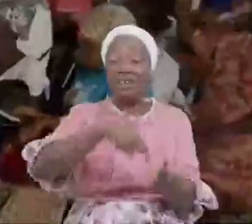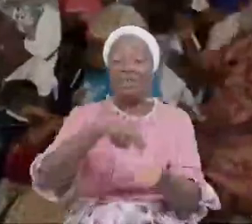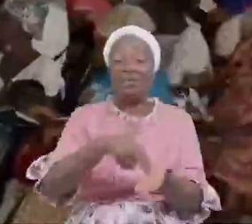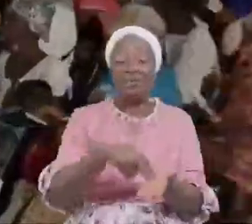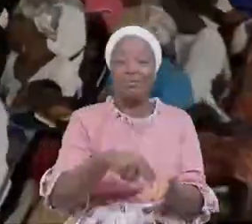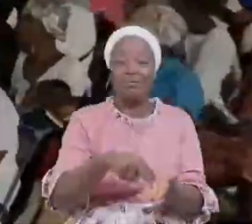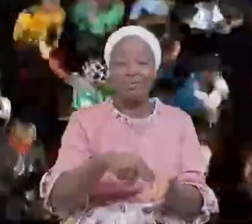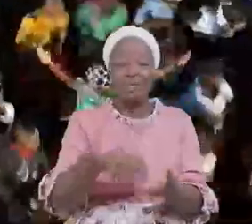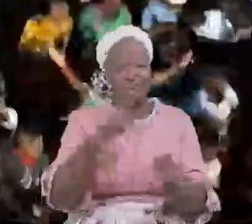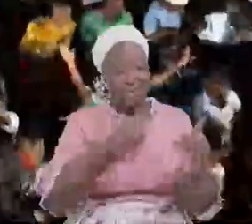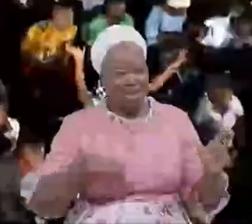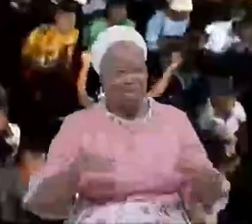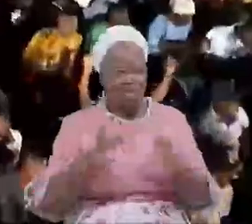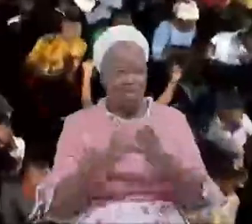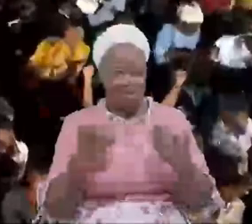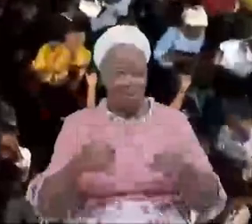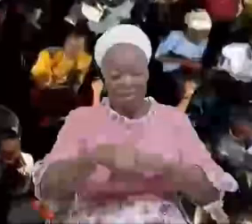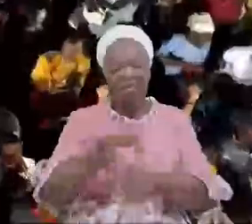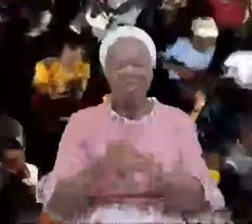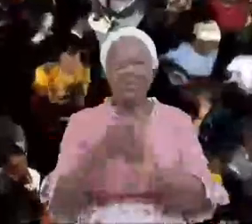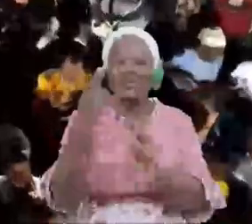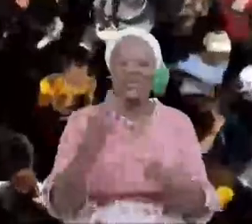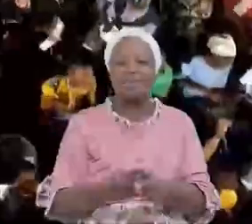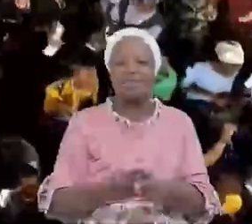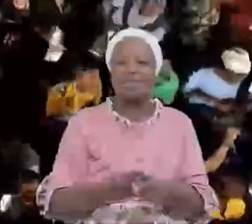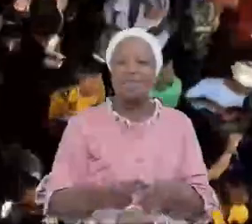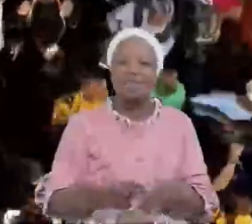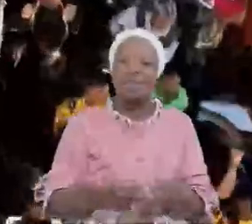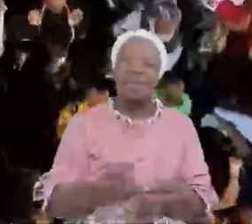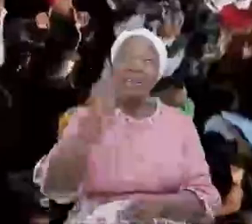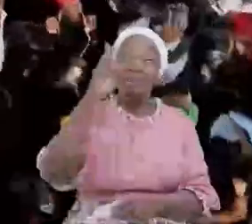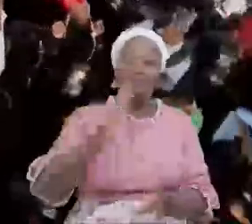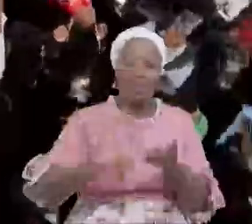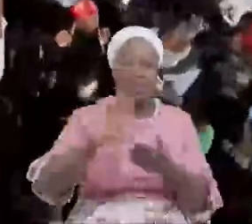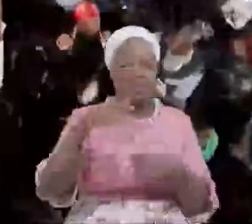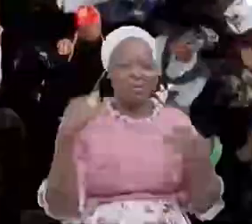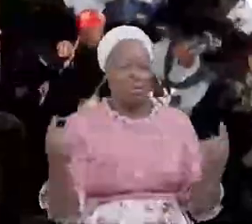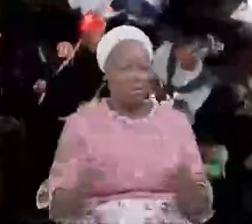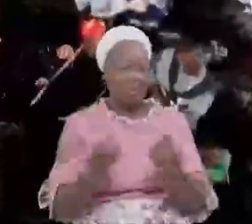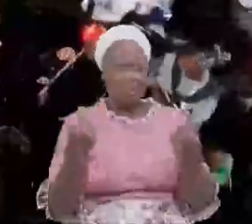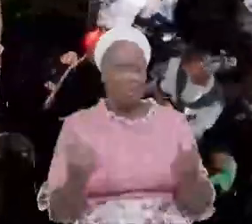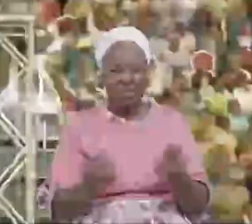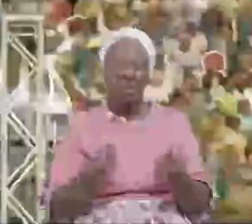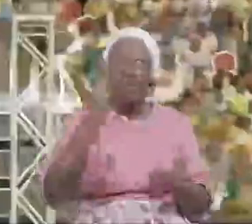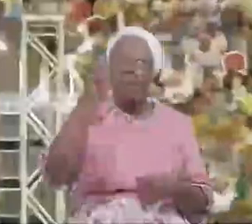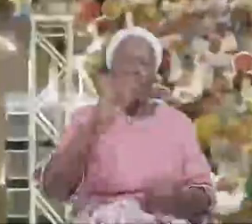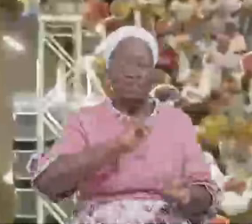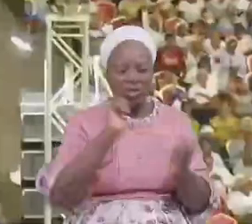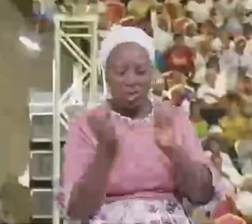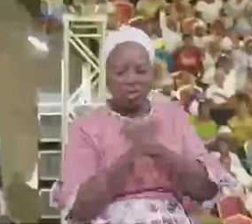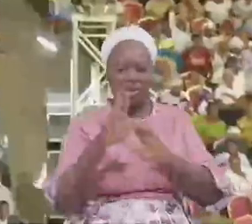Le Seigneur le fera ce soir. Il pardonnera tes péchés. Il changera ta vie.